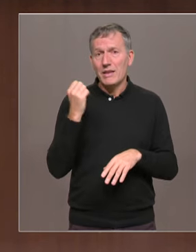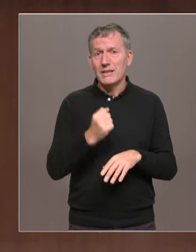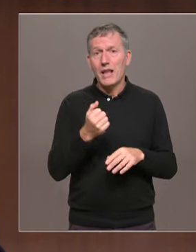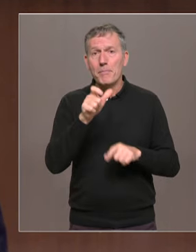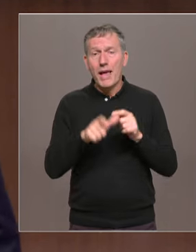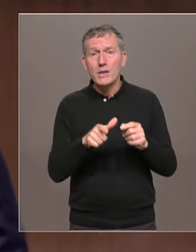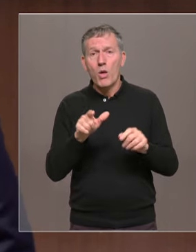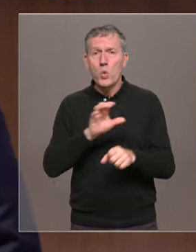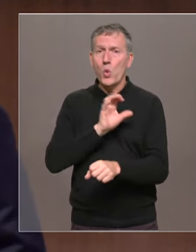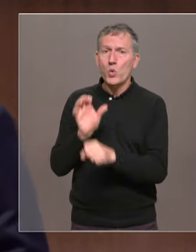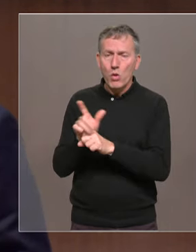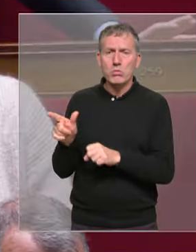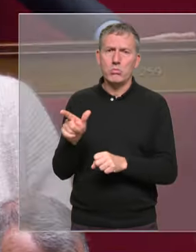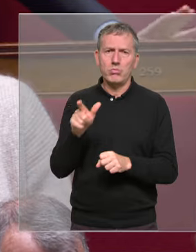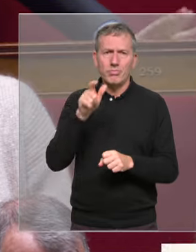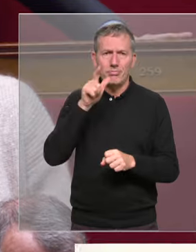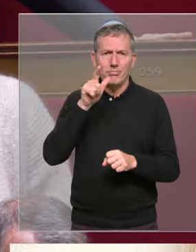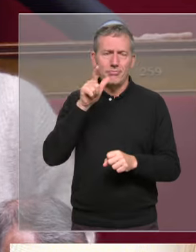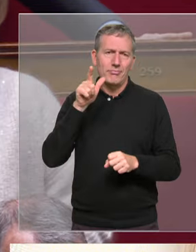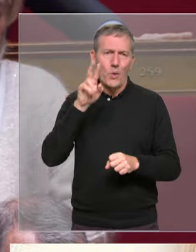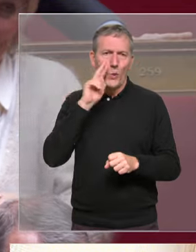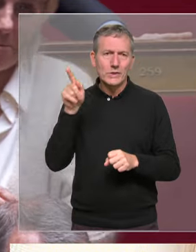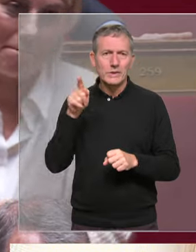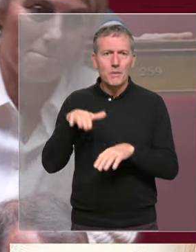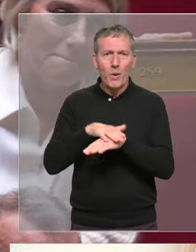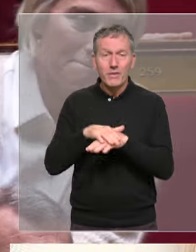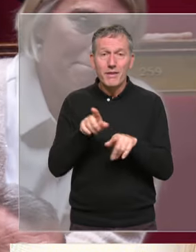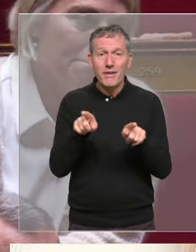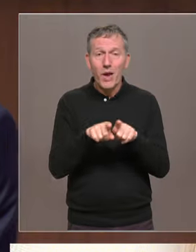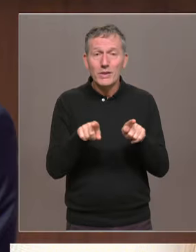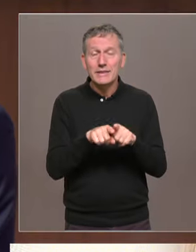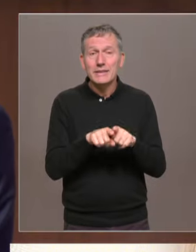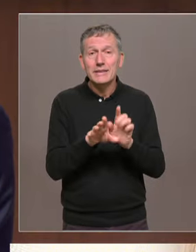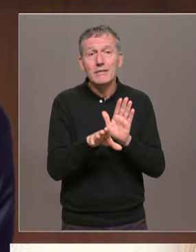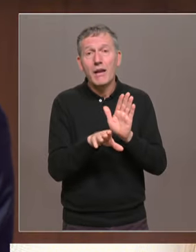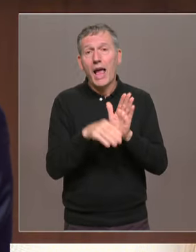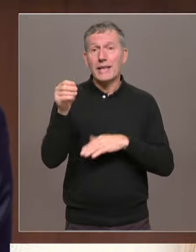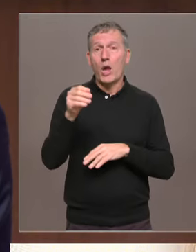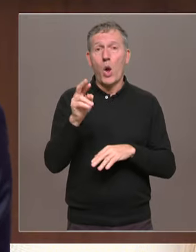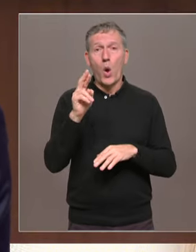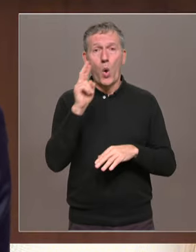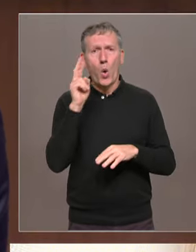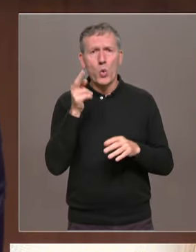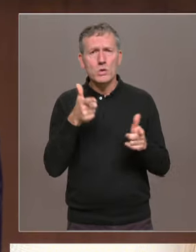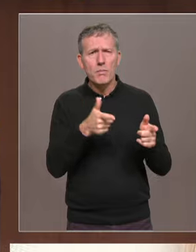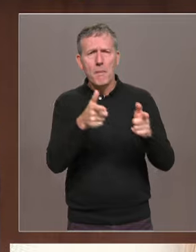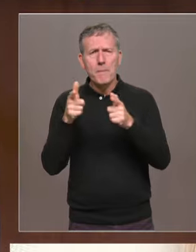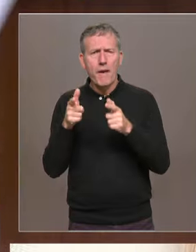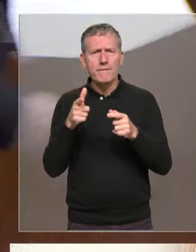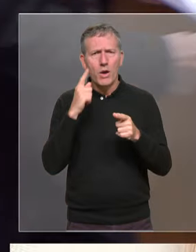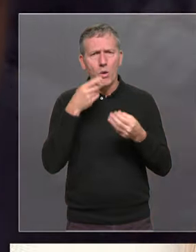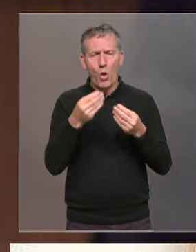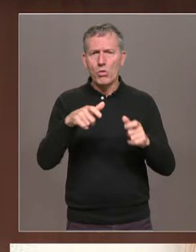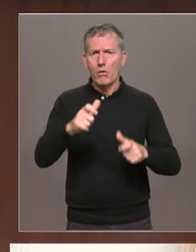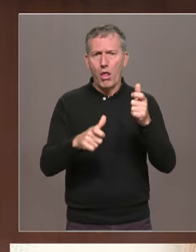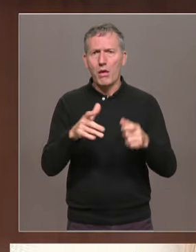d'opposants politiques, et elle se durcit également vis-à-vis de l'extérieur. La Russie conduit des actions de déstabilisation contre